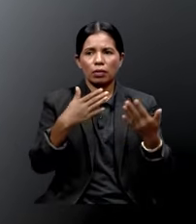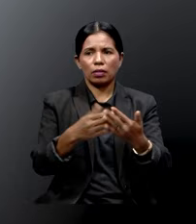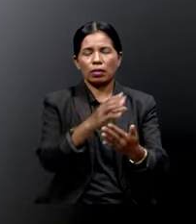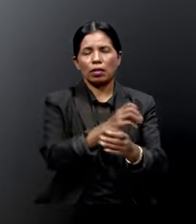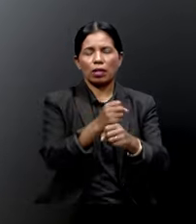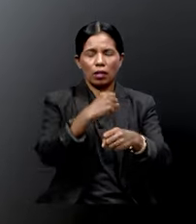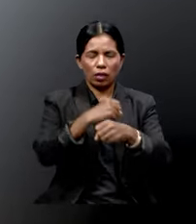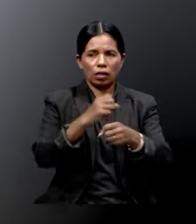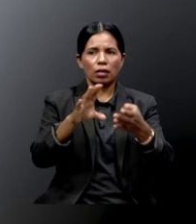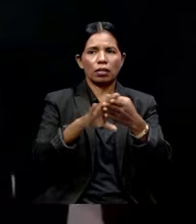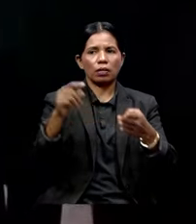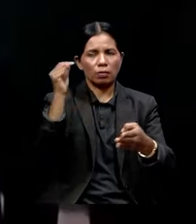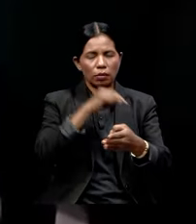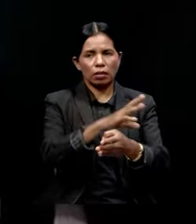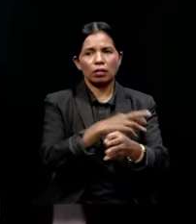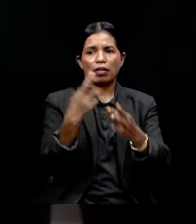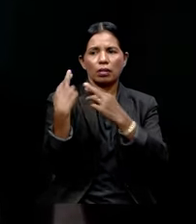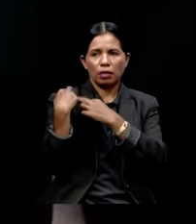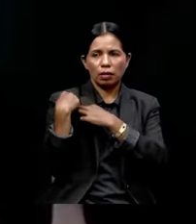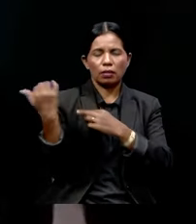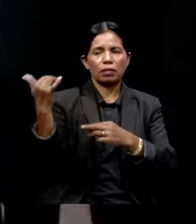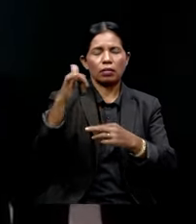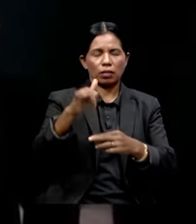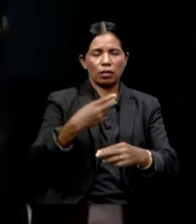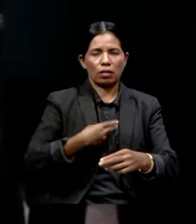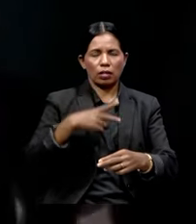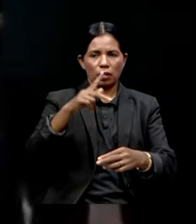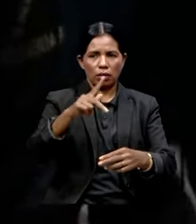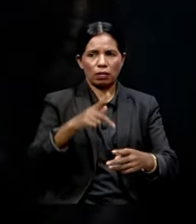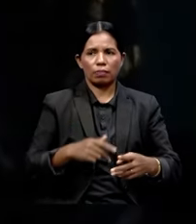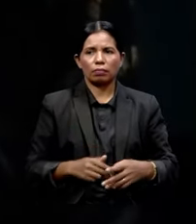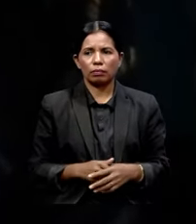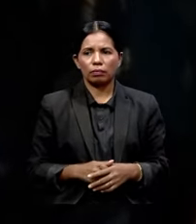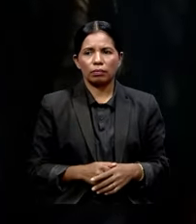produs kartu falso ne atu responsabiliza ba Sirene Acto, João Carlos Tito Silva, Ziemen.